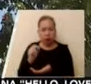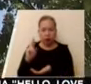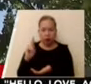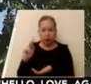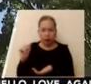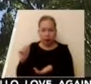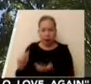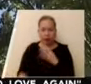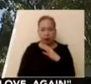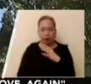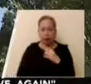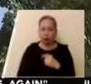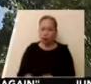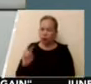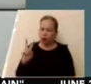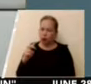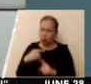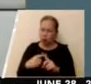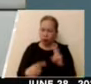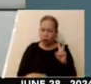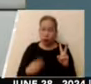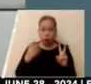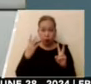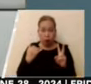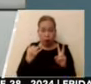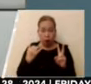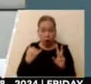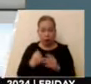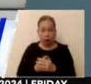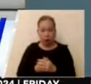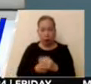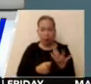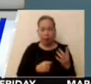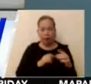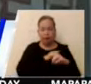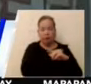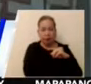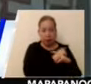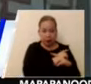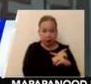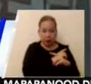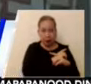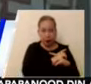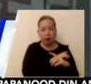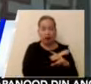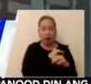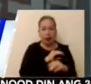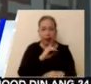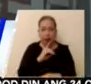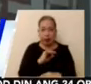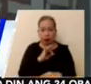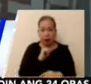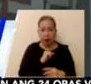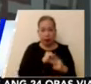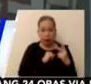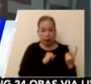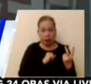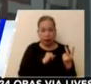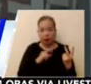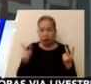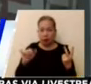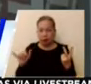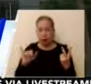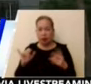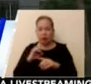2+2 yan dahil mag-uusap ang defense at foreign secretaries ng Pilipinas at defense at foreign ministers ng